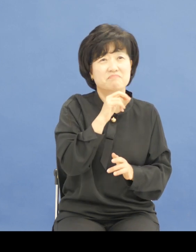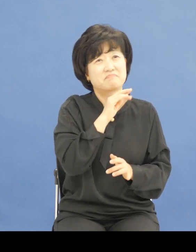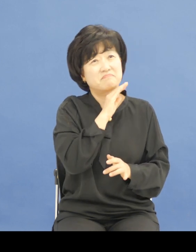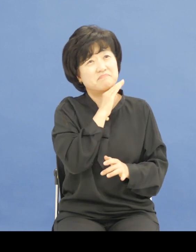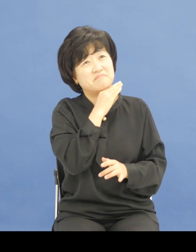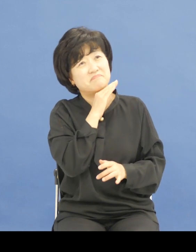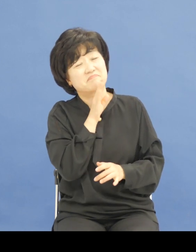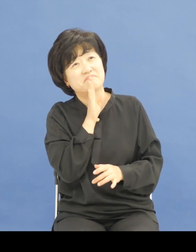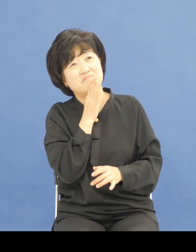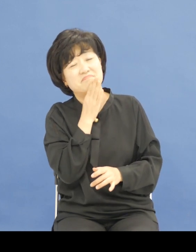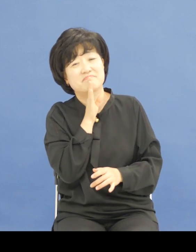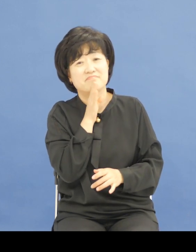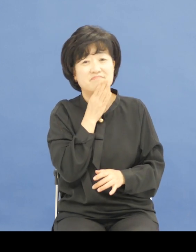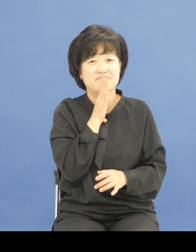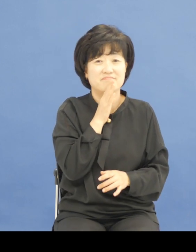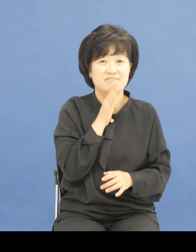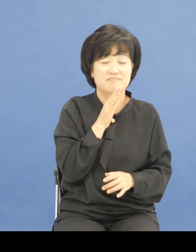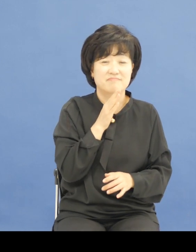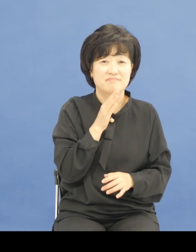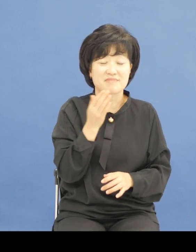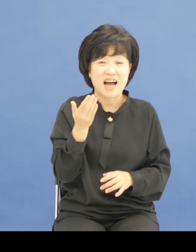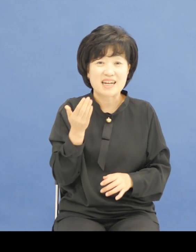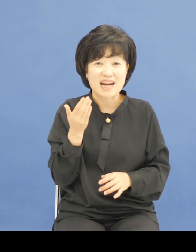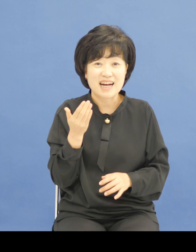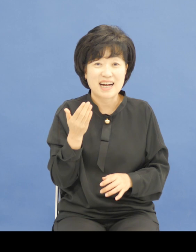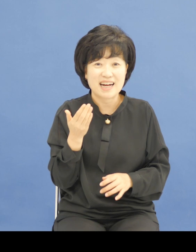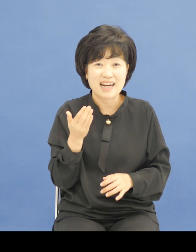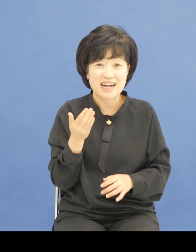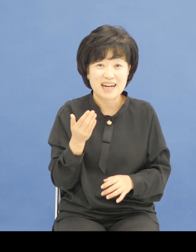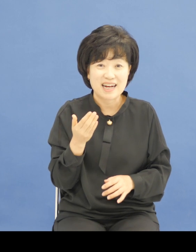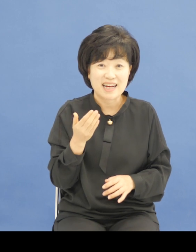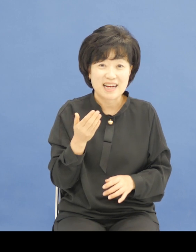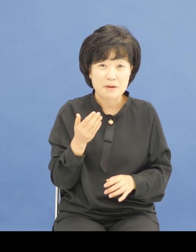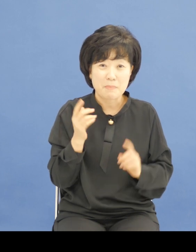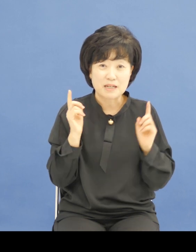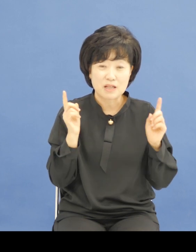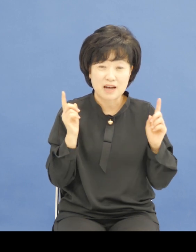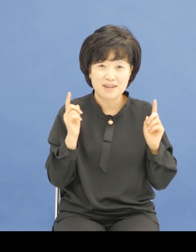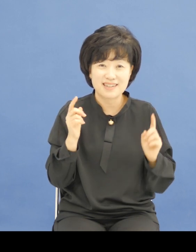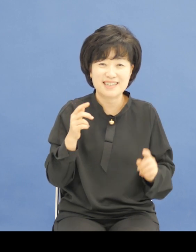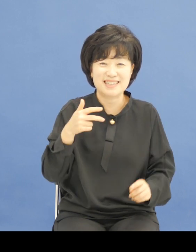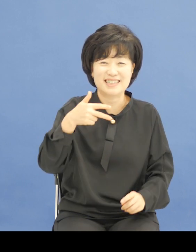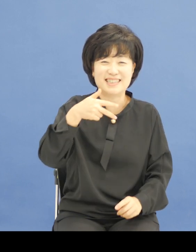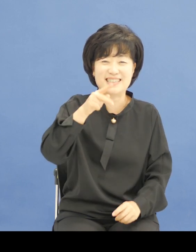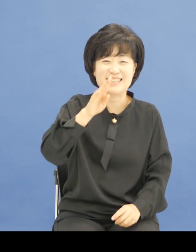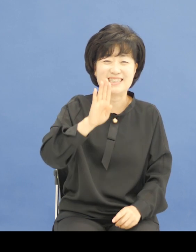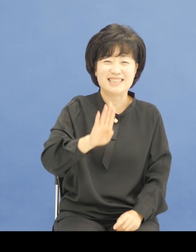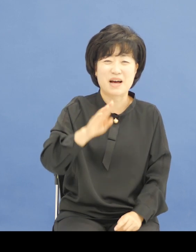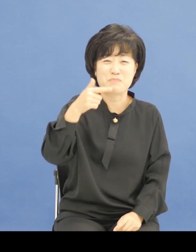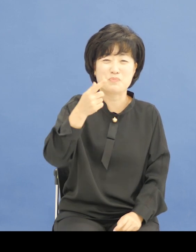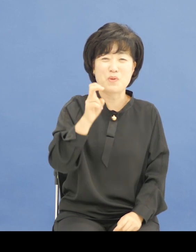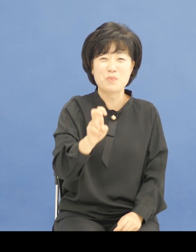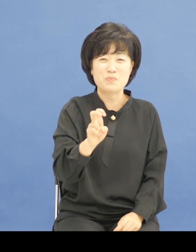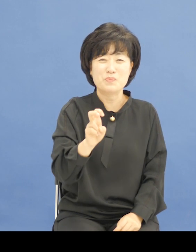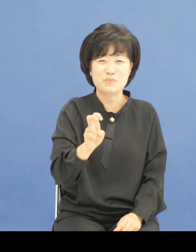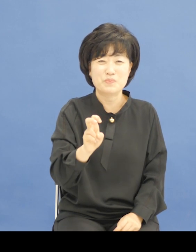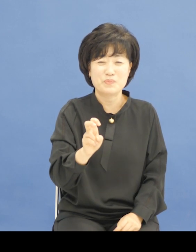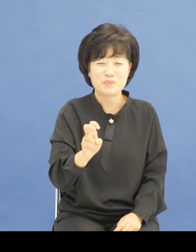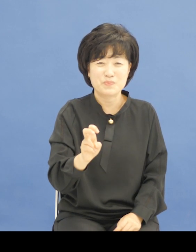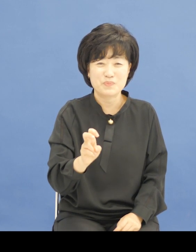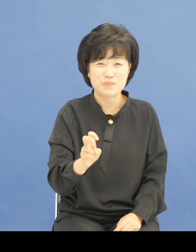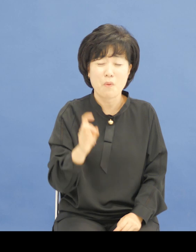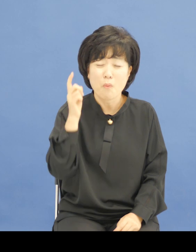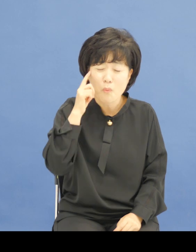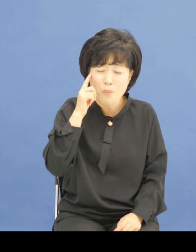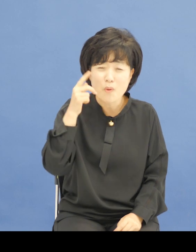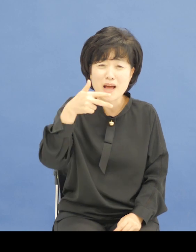네. 그럼 생활에 좀 방탕하셨. 아까 뭐라고 그러셨죠? 그 잡놈? 잡놈. 아, 왜 잡놈이에요? 왜 잡놈이에요? 그러게요. 제가